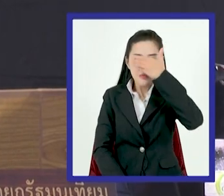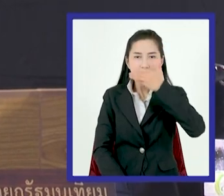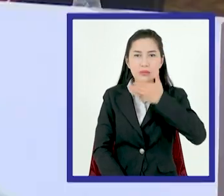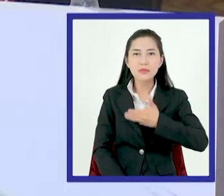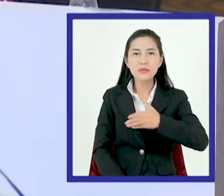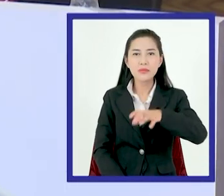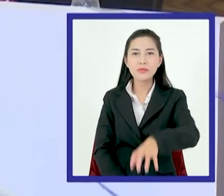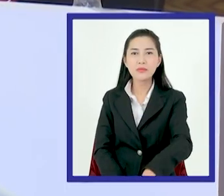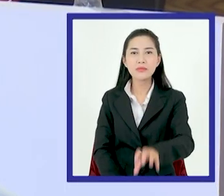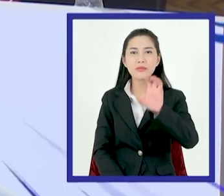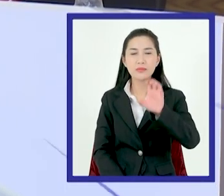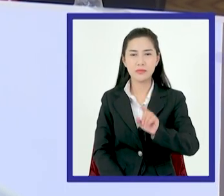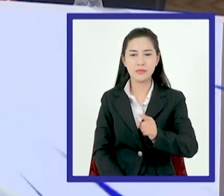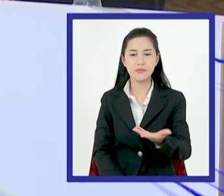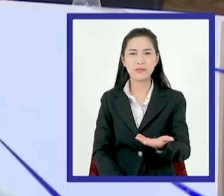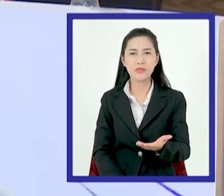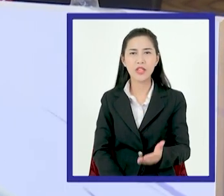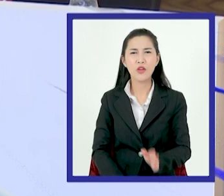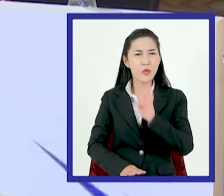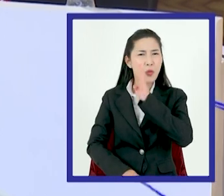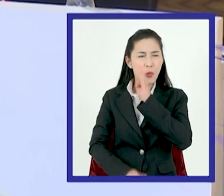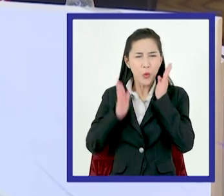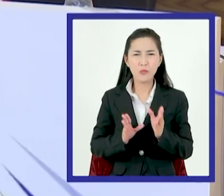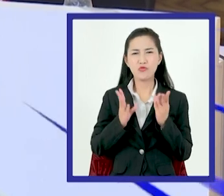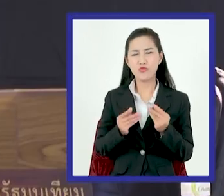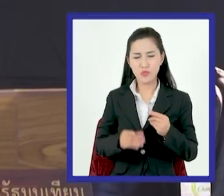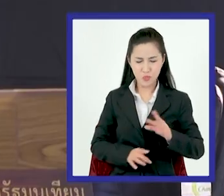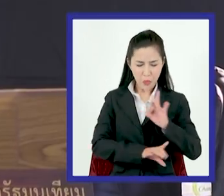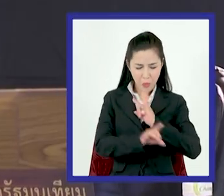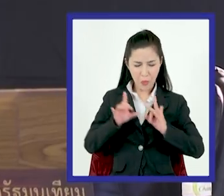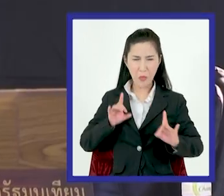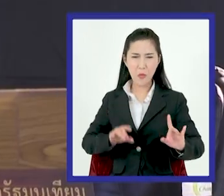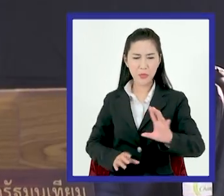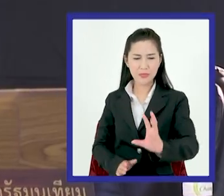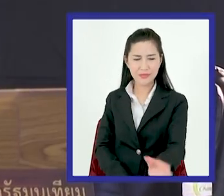ผมดูสิถ้าให้โคโยตี้ล้วงควับแล้วช้อนม